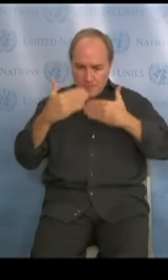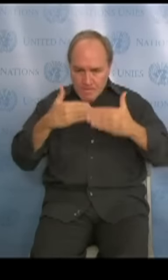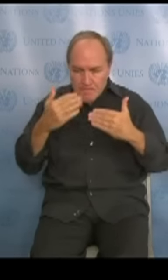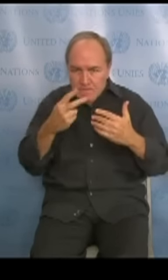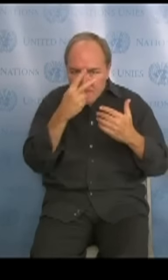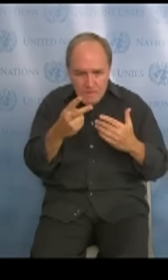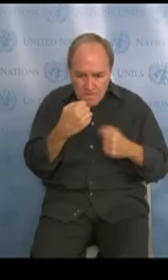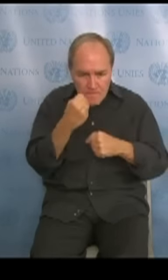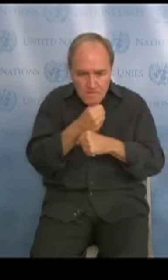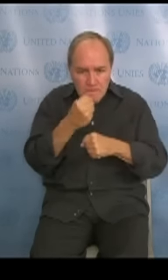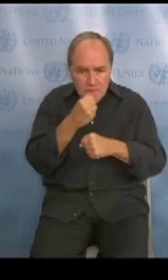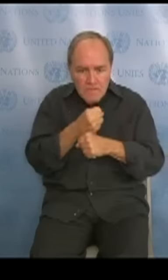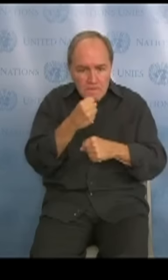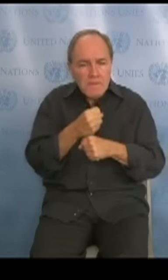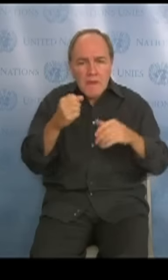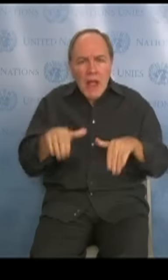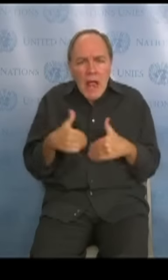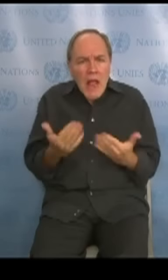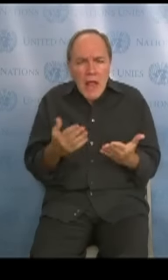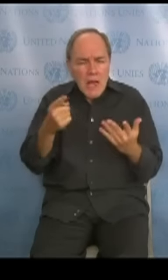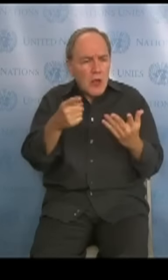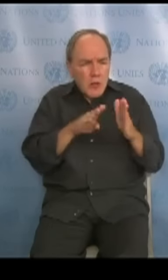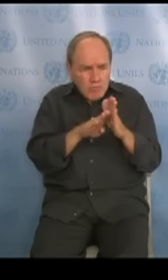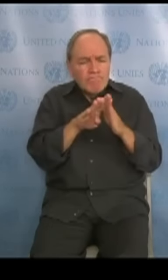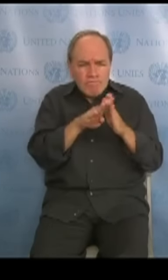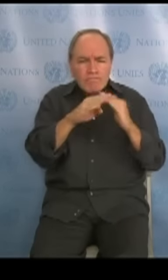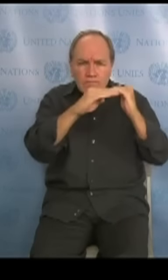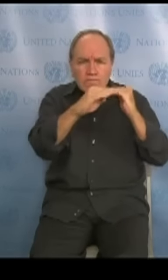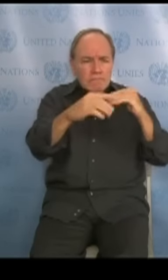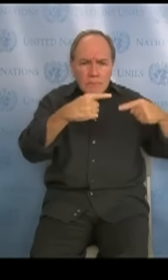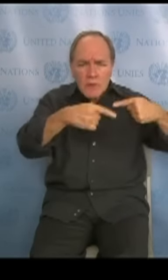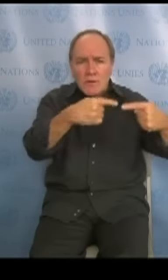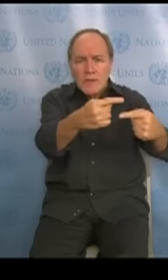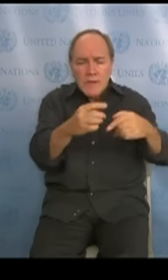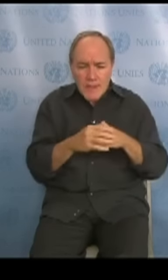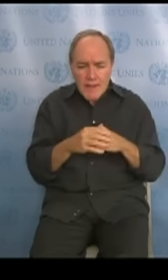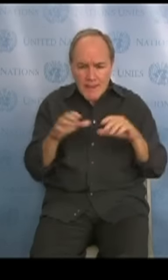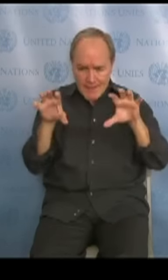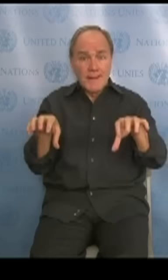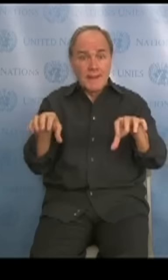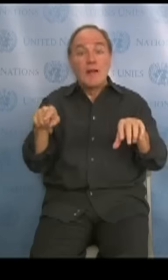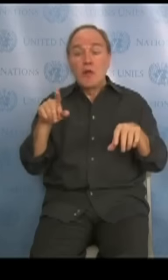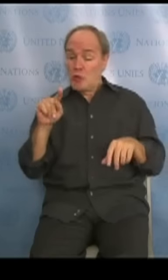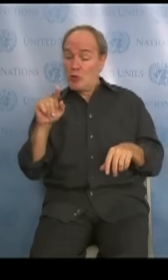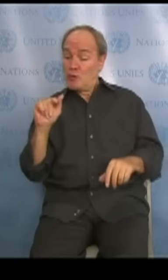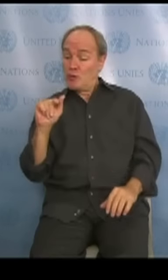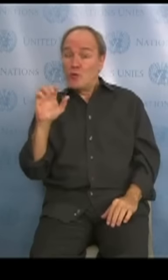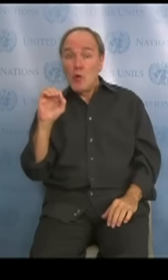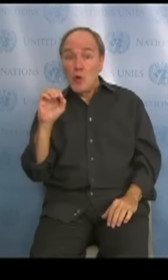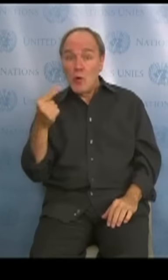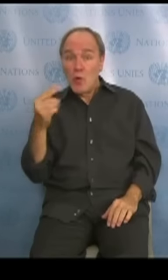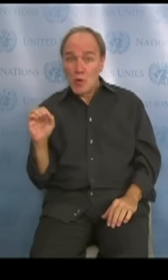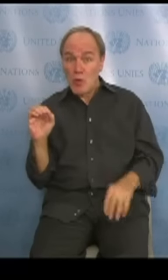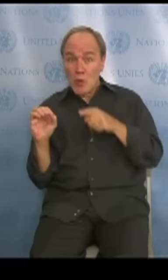durable. Grâce à cette initiative, le Togo a pu accompagner la réflexion